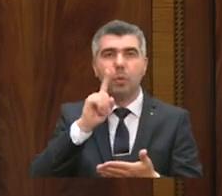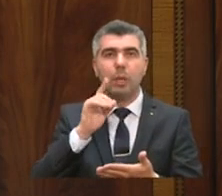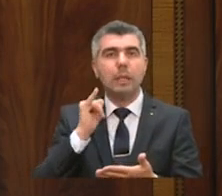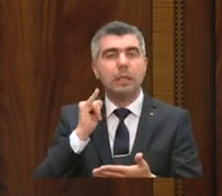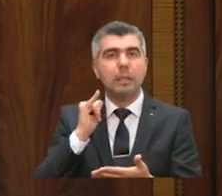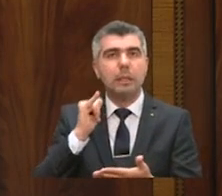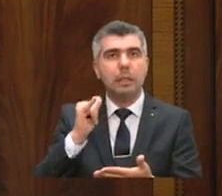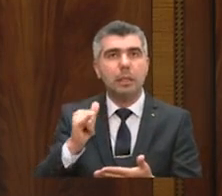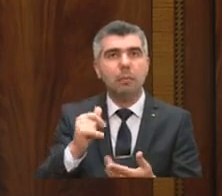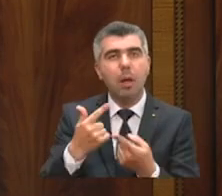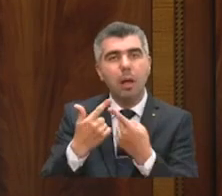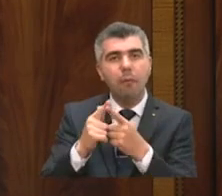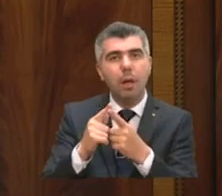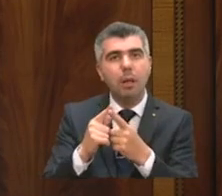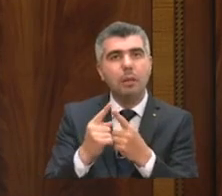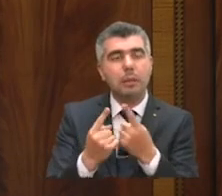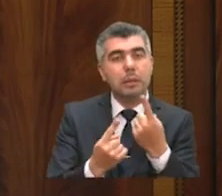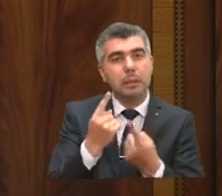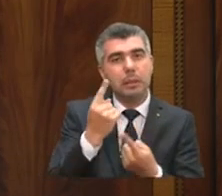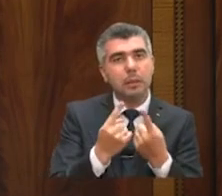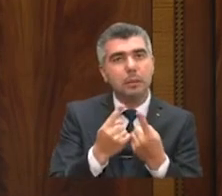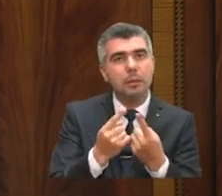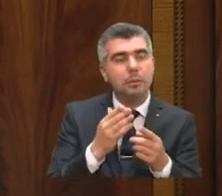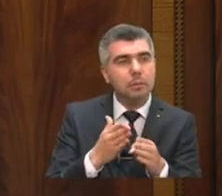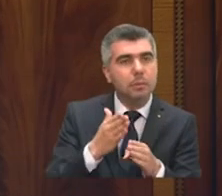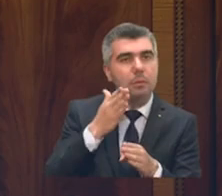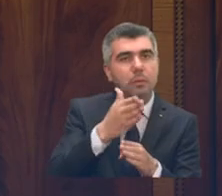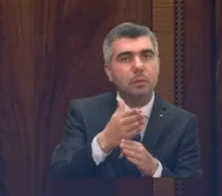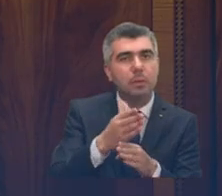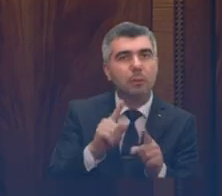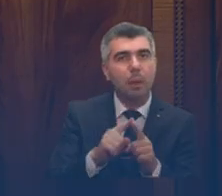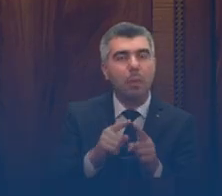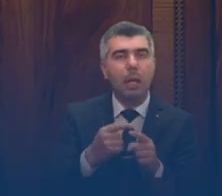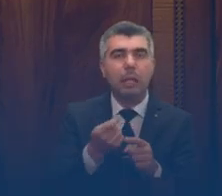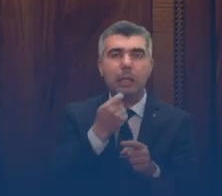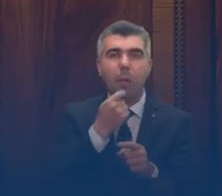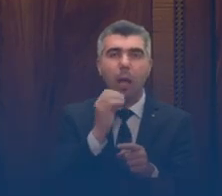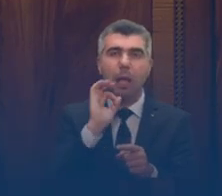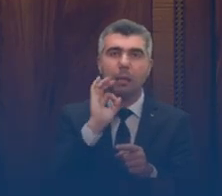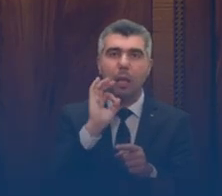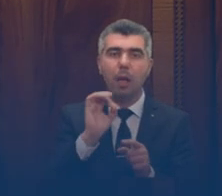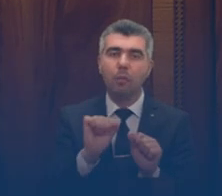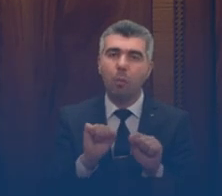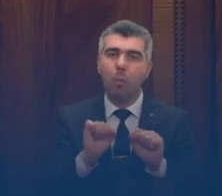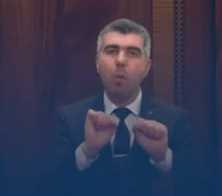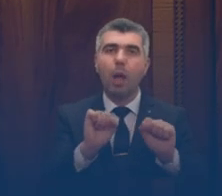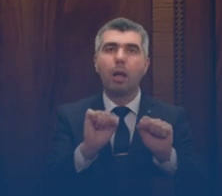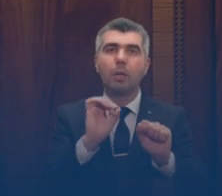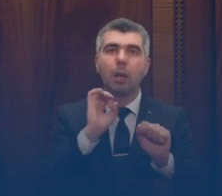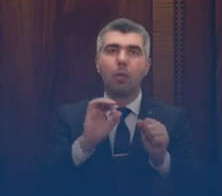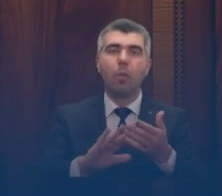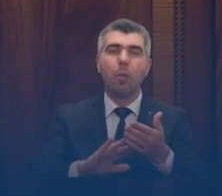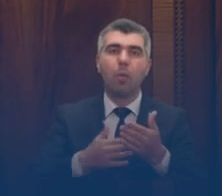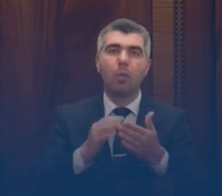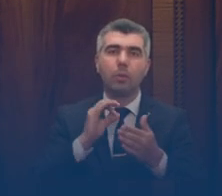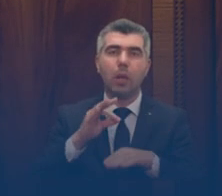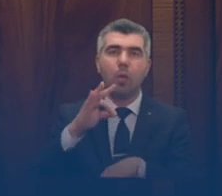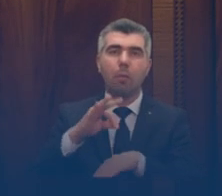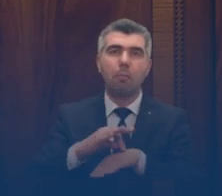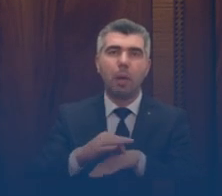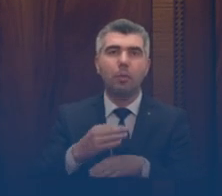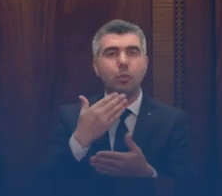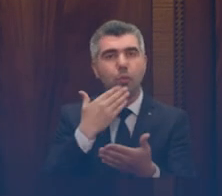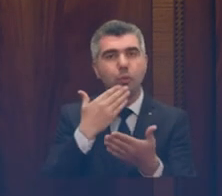له يوجههم لاقرب منطقه باش يمكن سميتو نواجهوا نحصروا هذا المرض هذا.